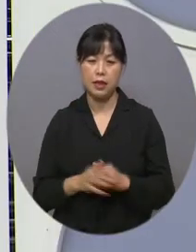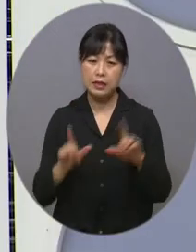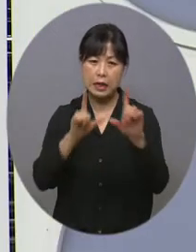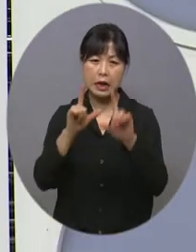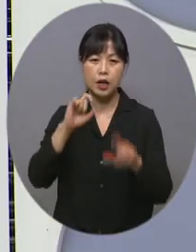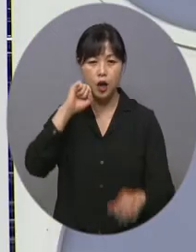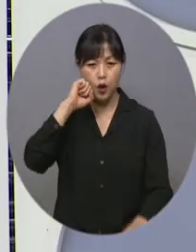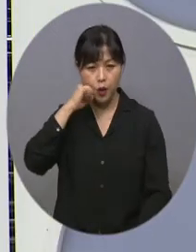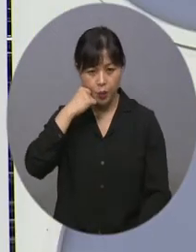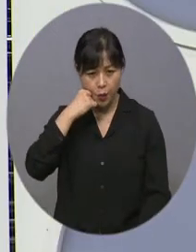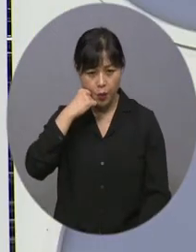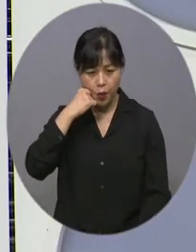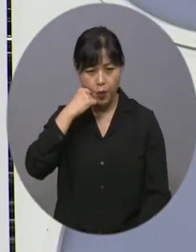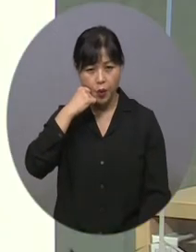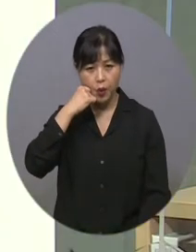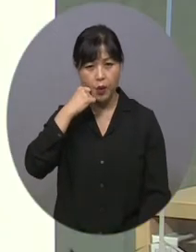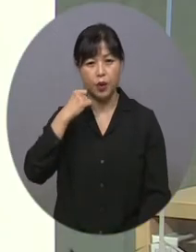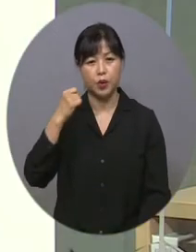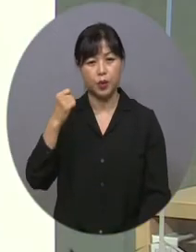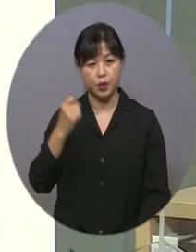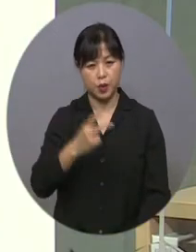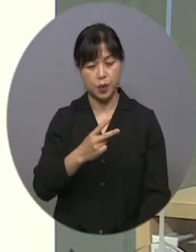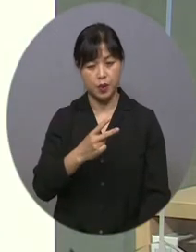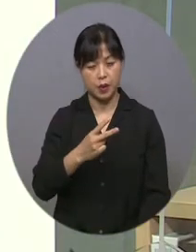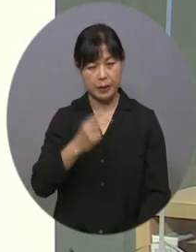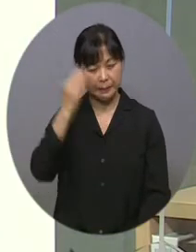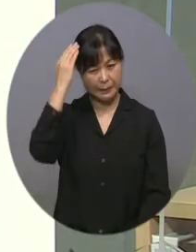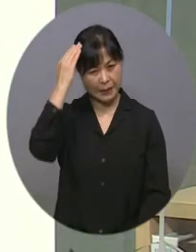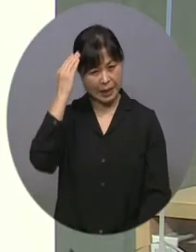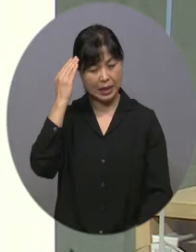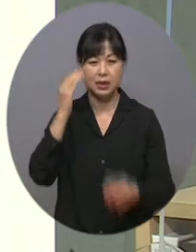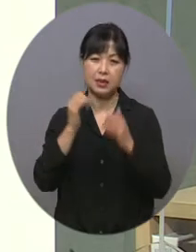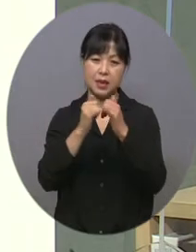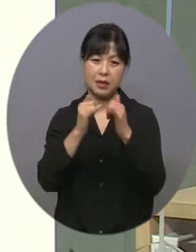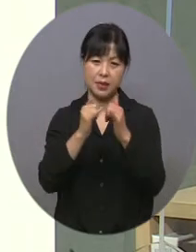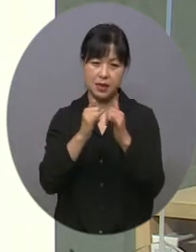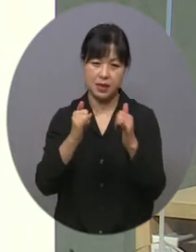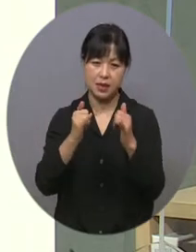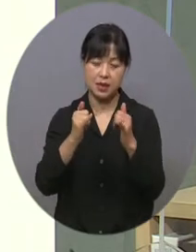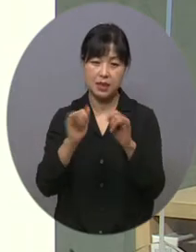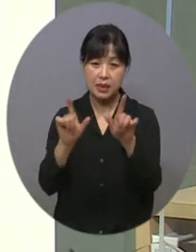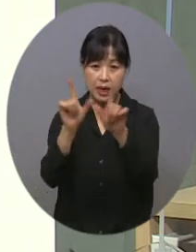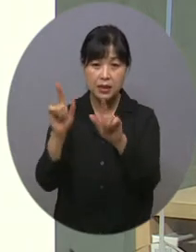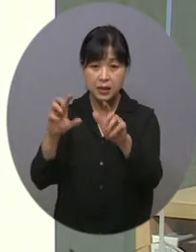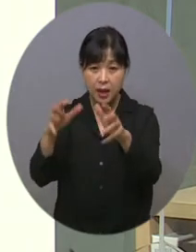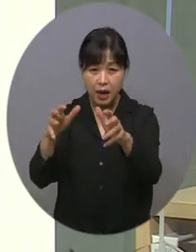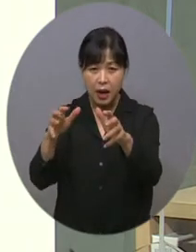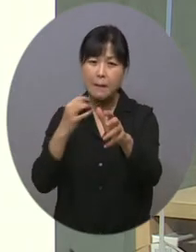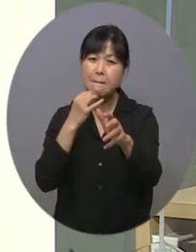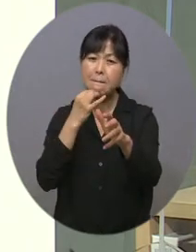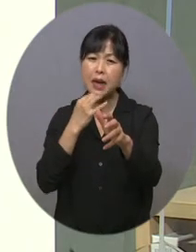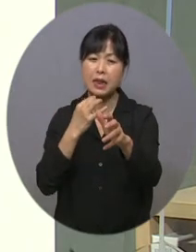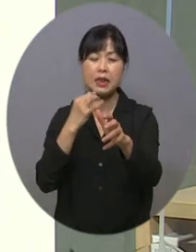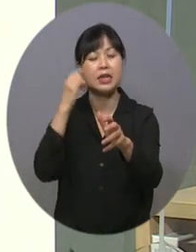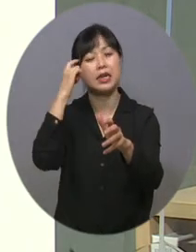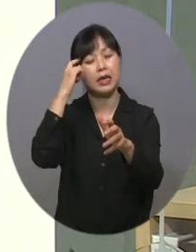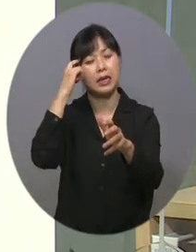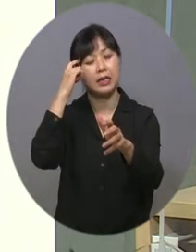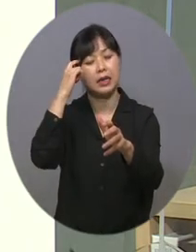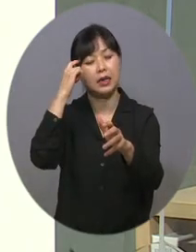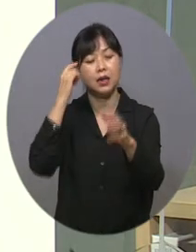살기 어려운 나라, 예. 흑인의 나라 뭐 예. 이런 정도였지 그렇게 뭐